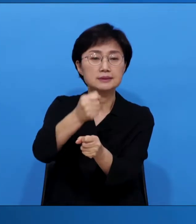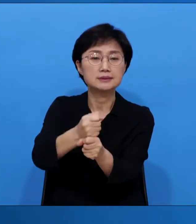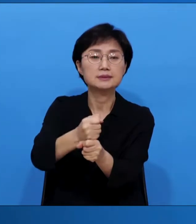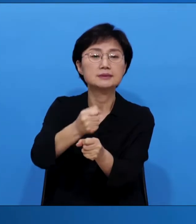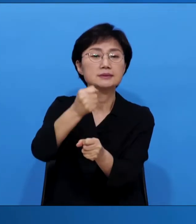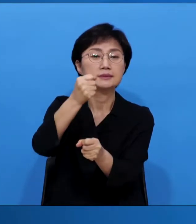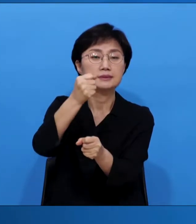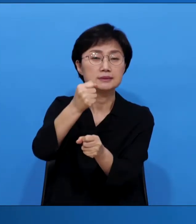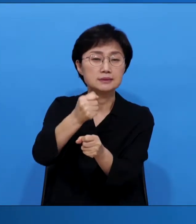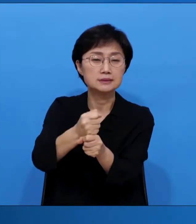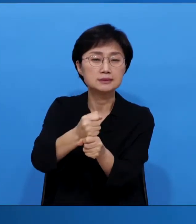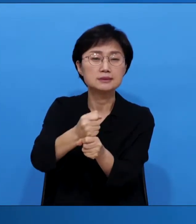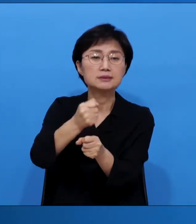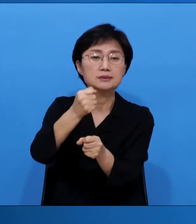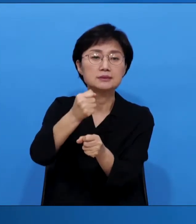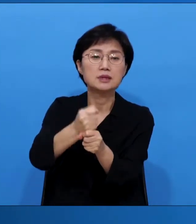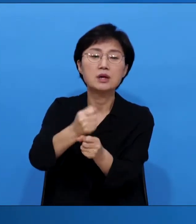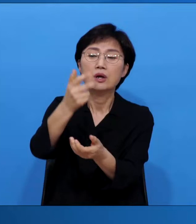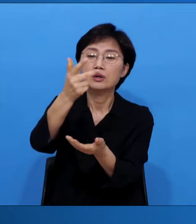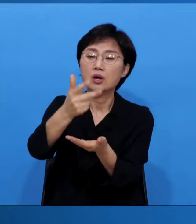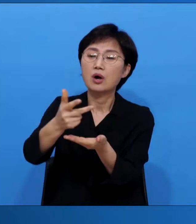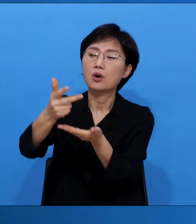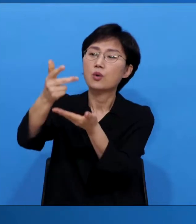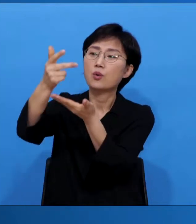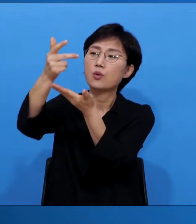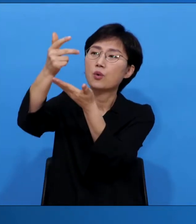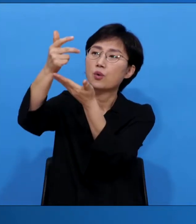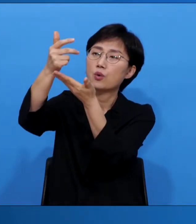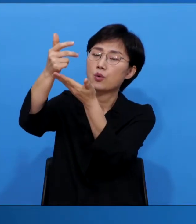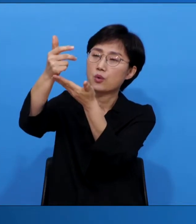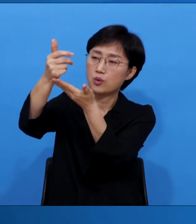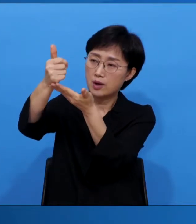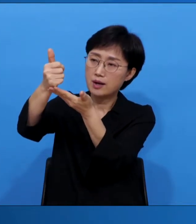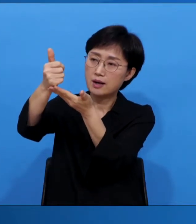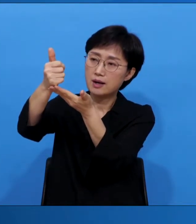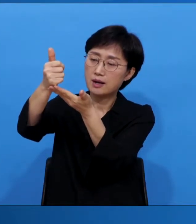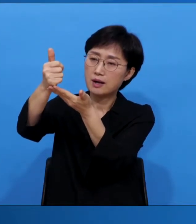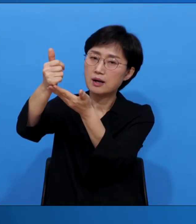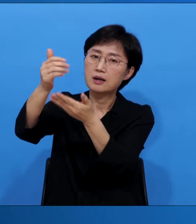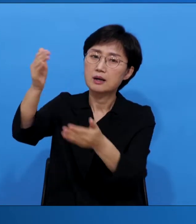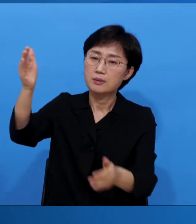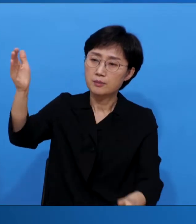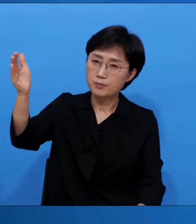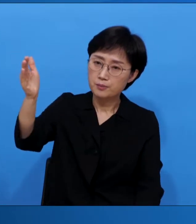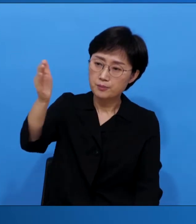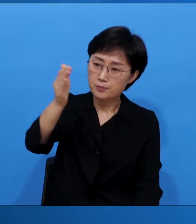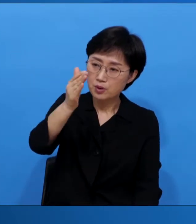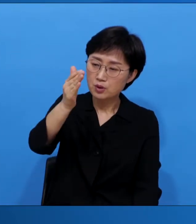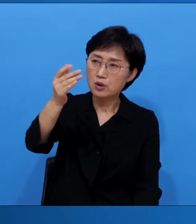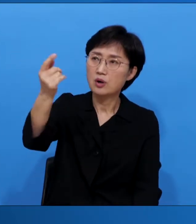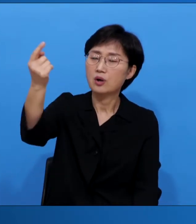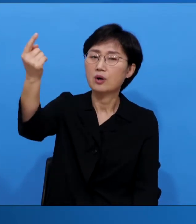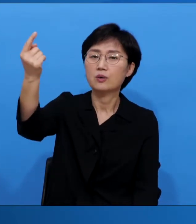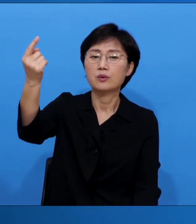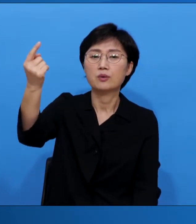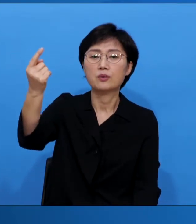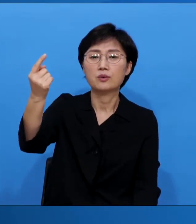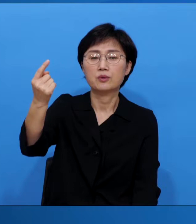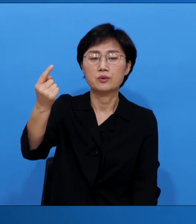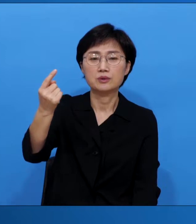지으신 여호와에게서